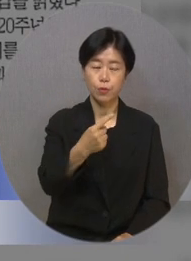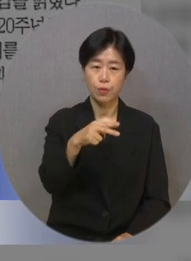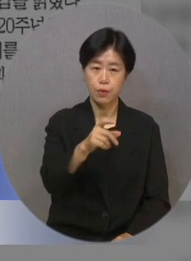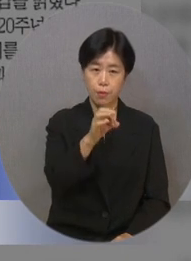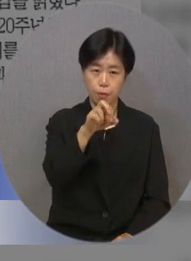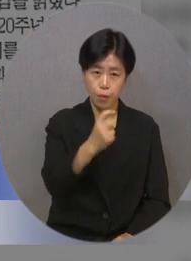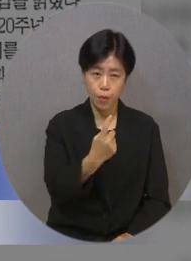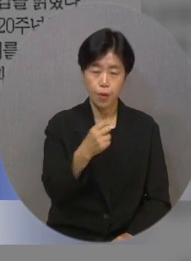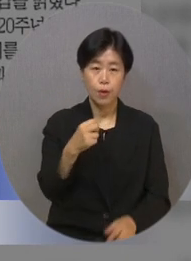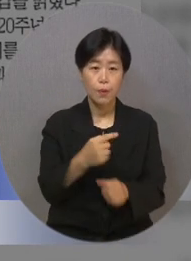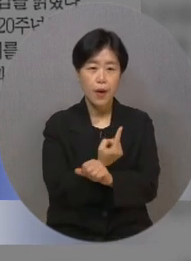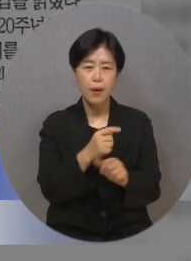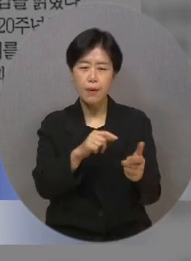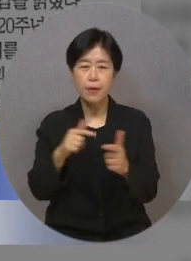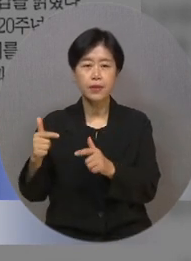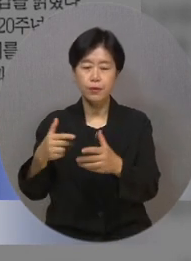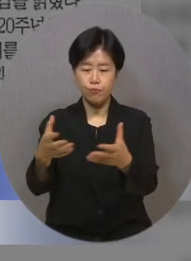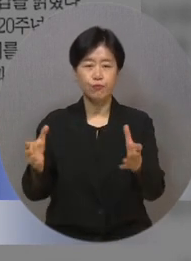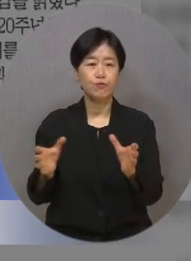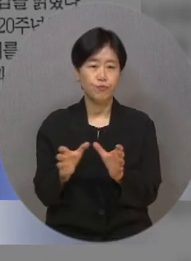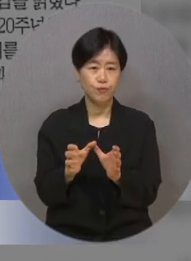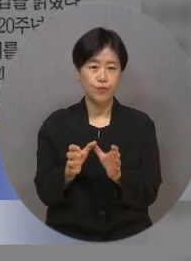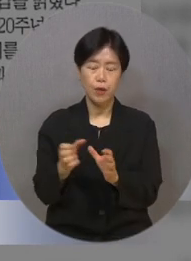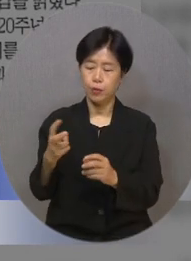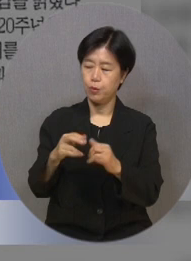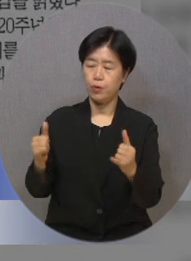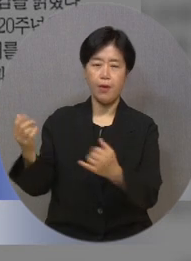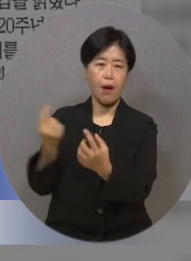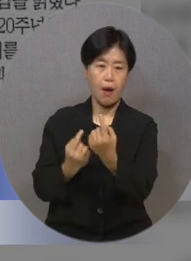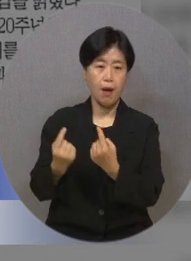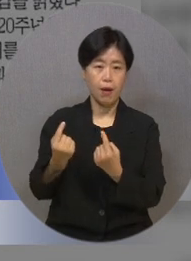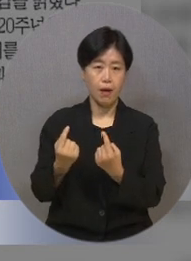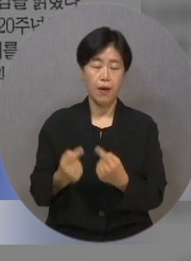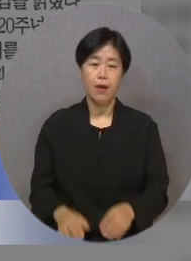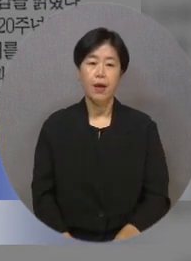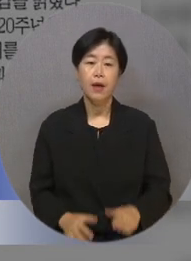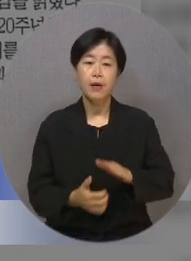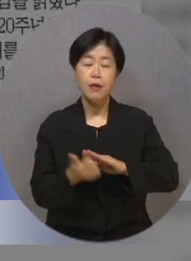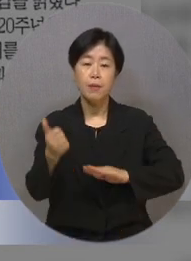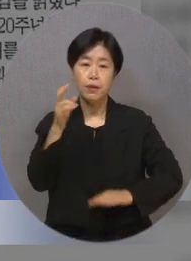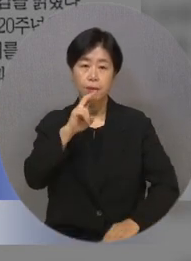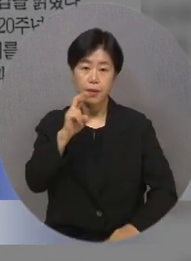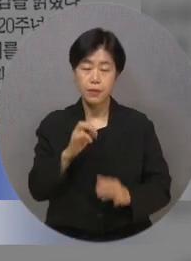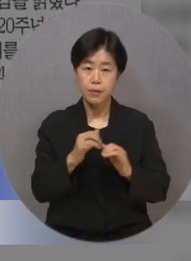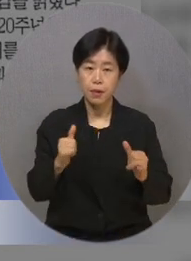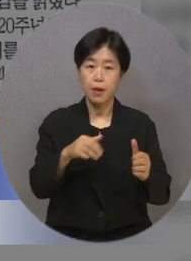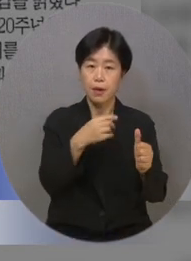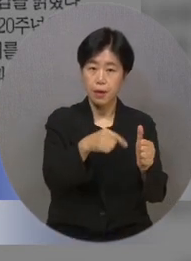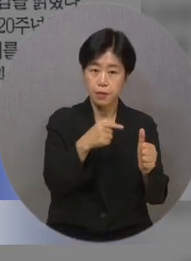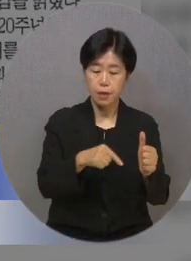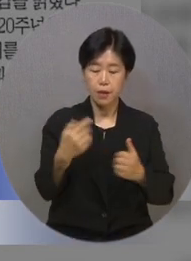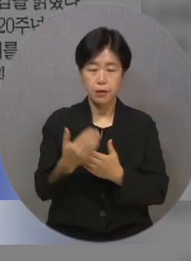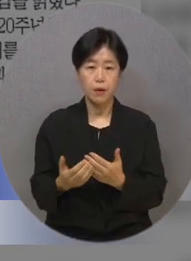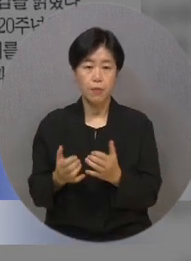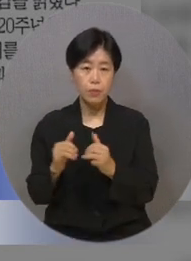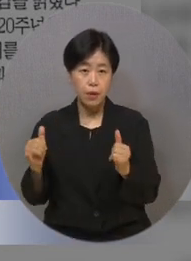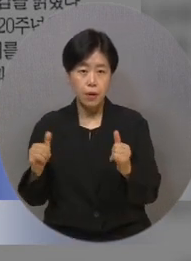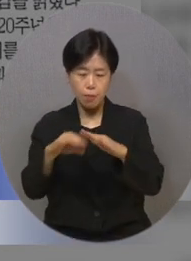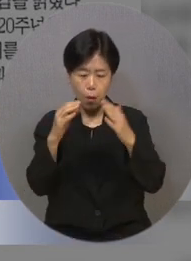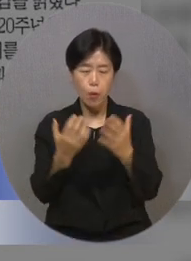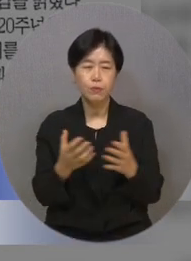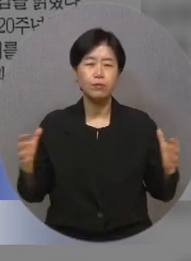걸음 정읍의 리틀 사이 김성민의 비롯해 희망을 노래하는 사람들 강사진과 자원 봉사자 등이 함께하는